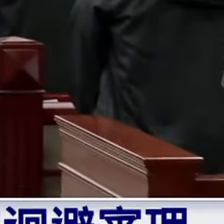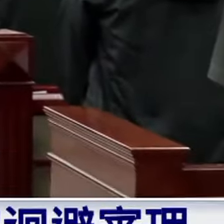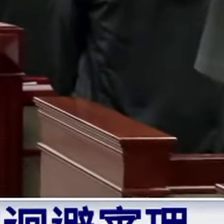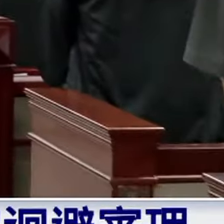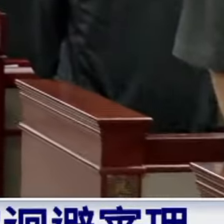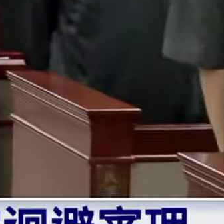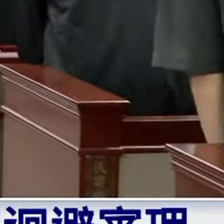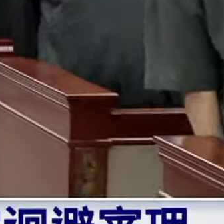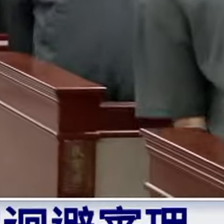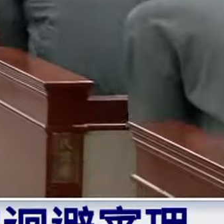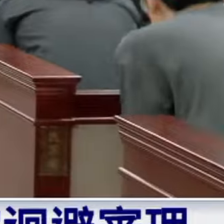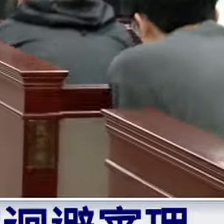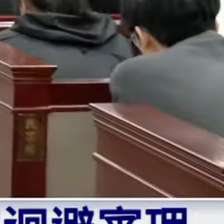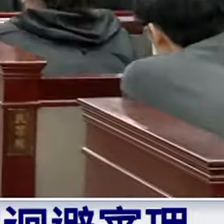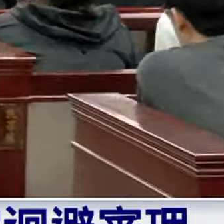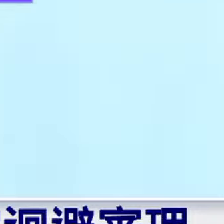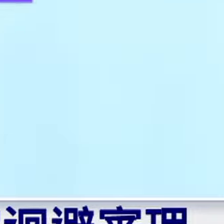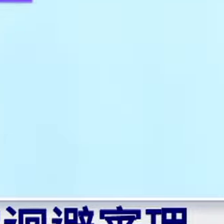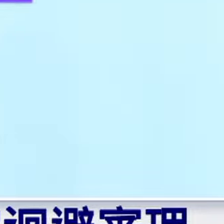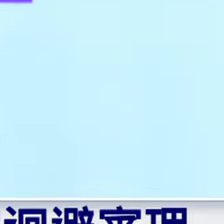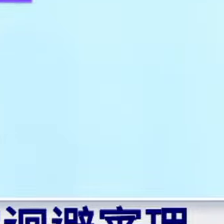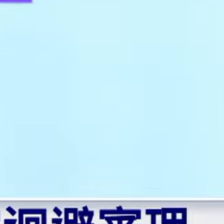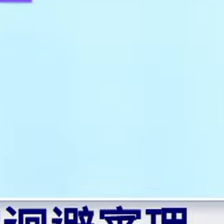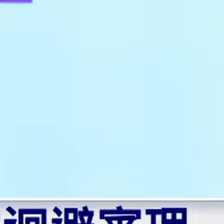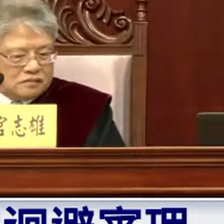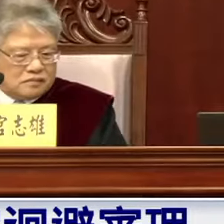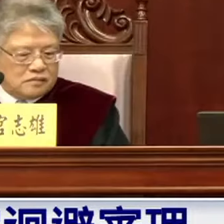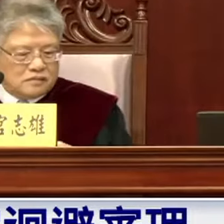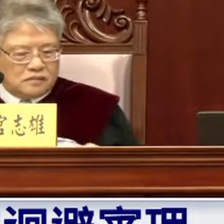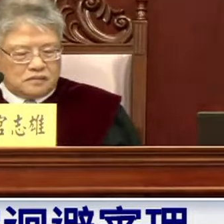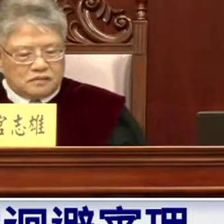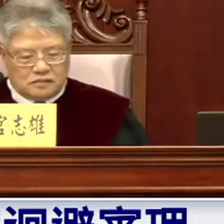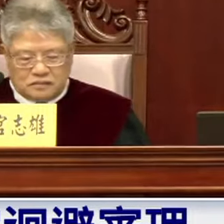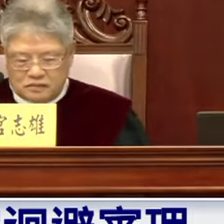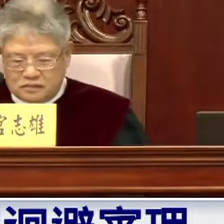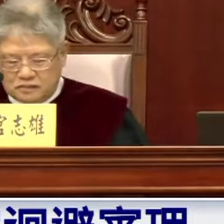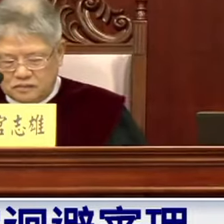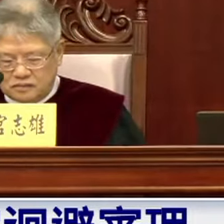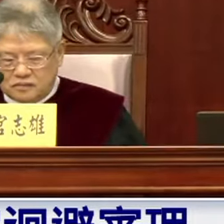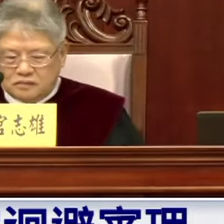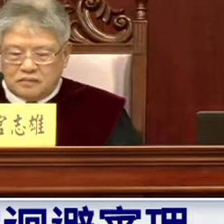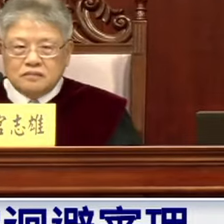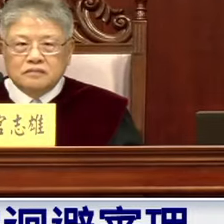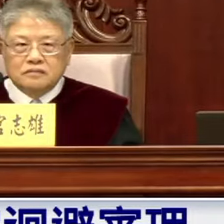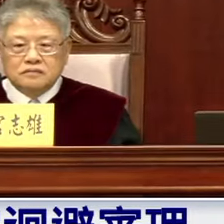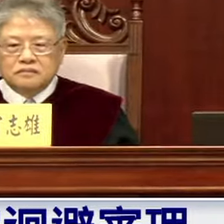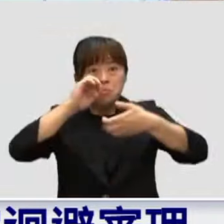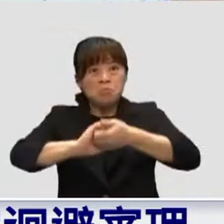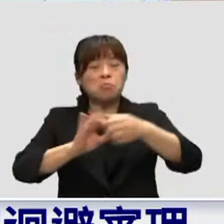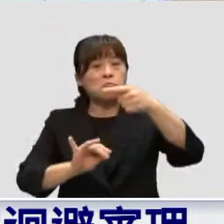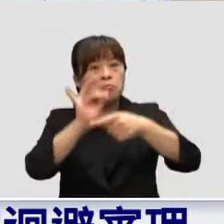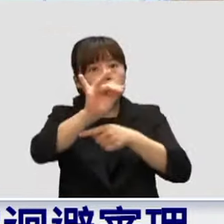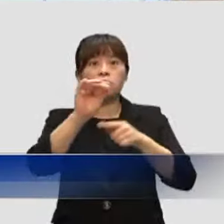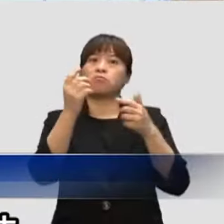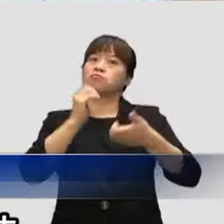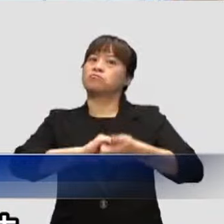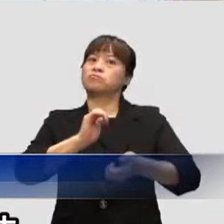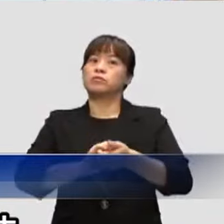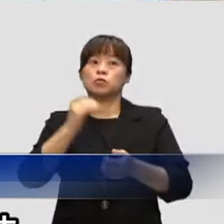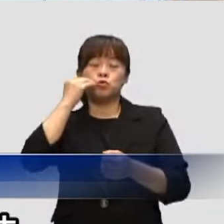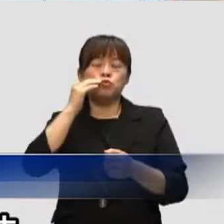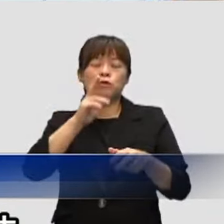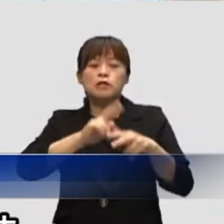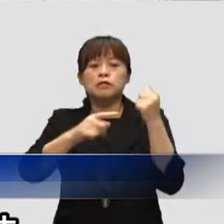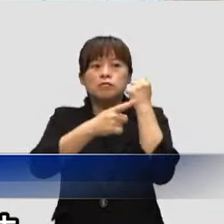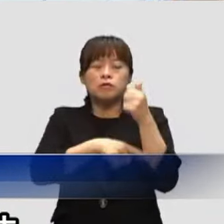理，包含尤碧雄、蔡经敦、蔡彩晶，由12个大法官决定死刑释宪结果。 如果刑法